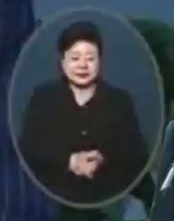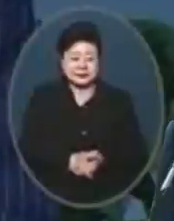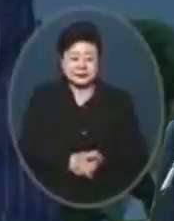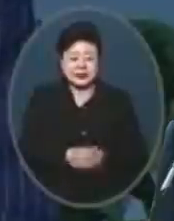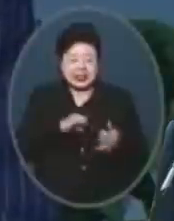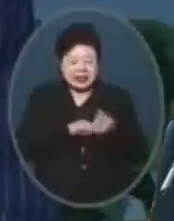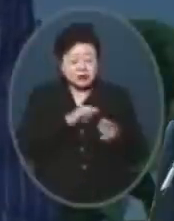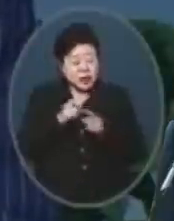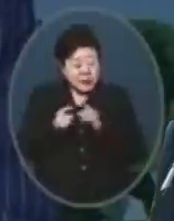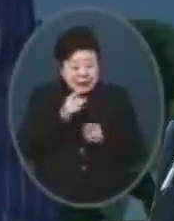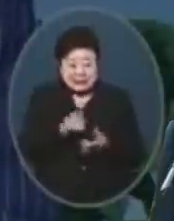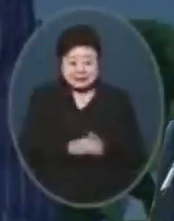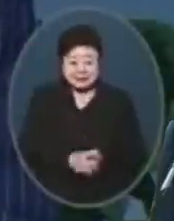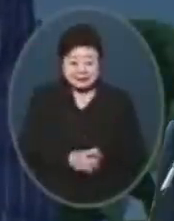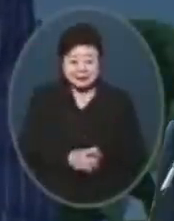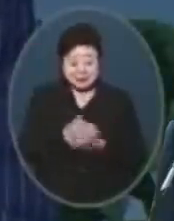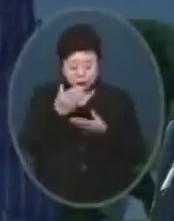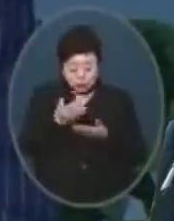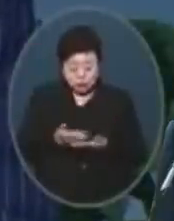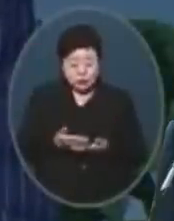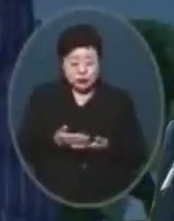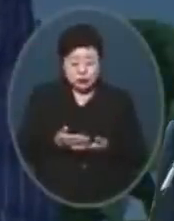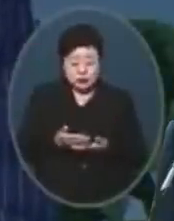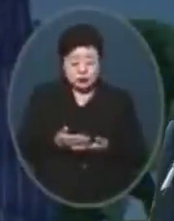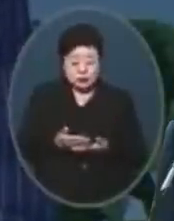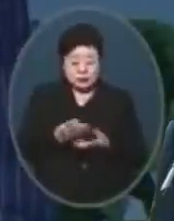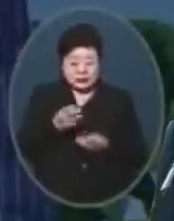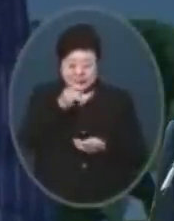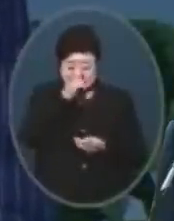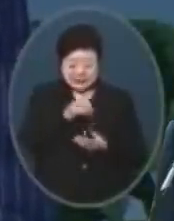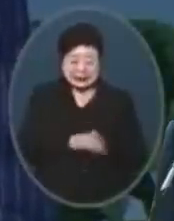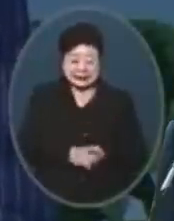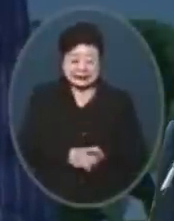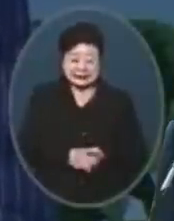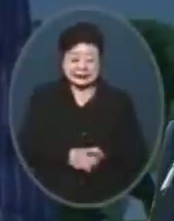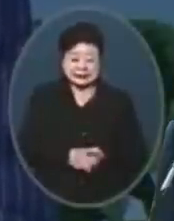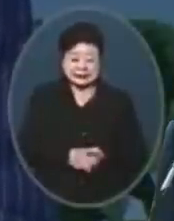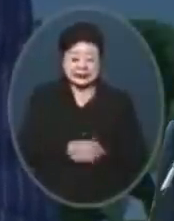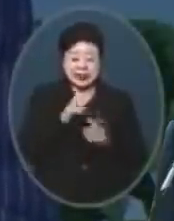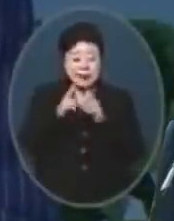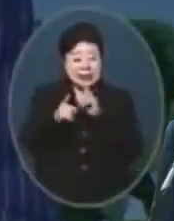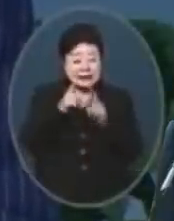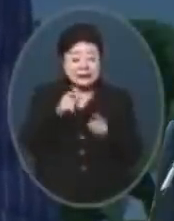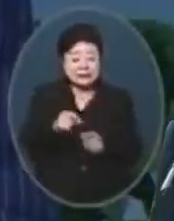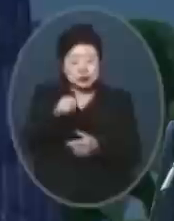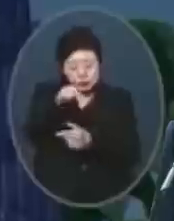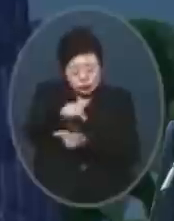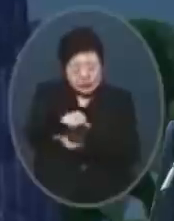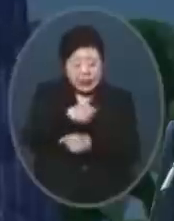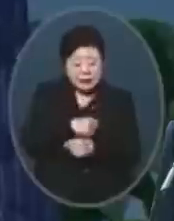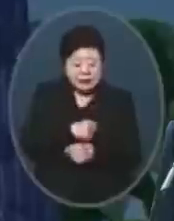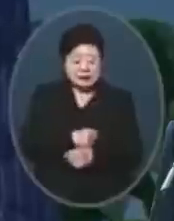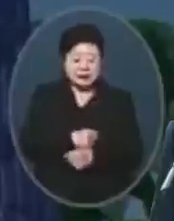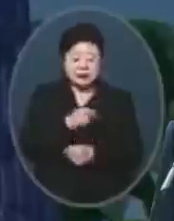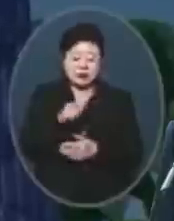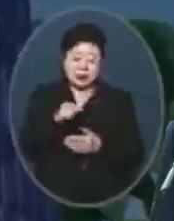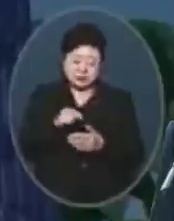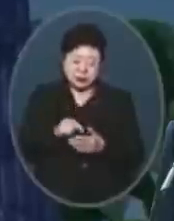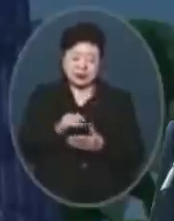약속의 말씀을 주는 것이 굉장히 많습니다. 이 말씀을 묵상하면 우리